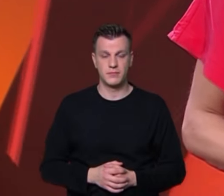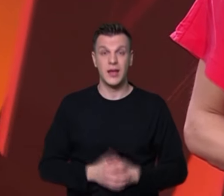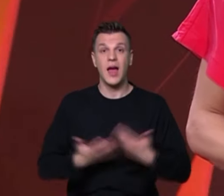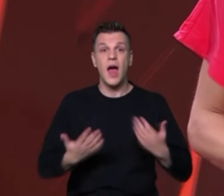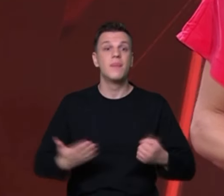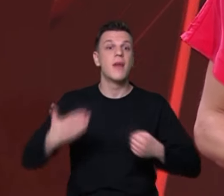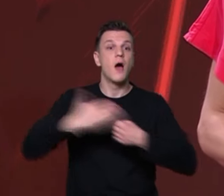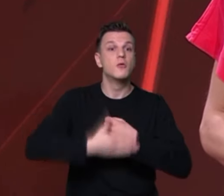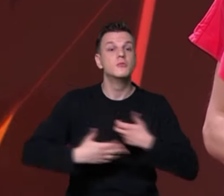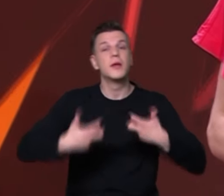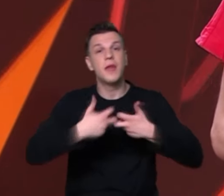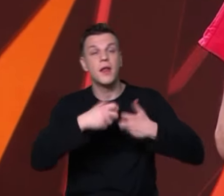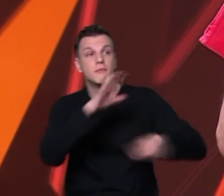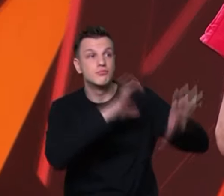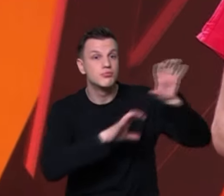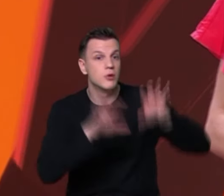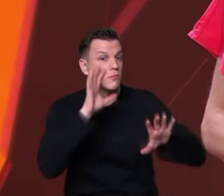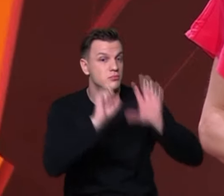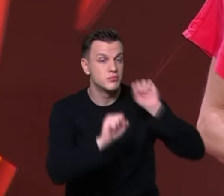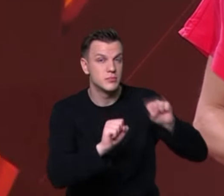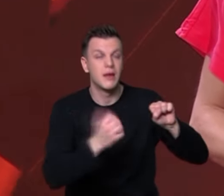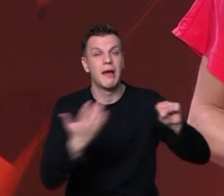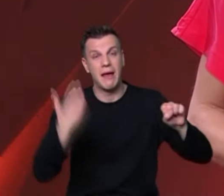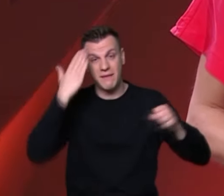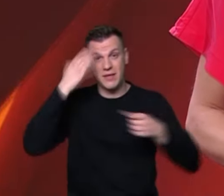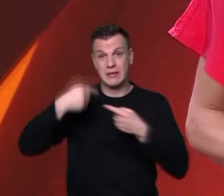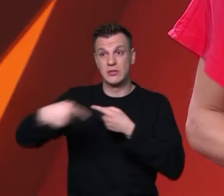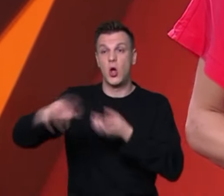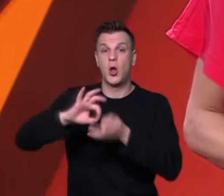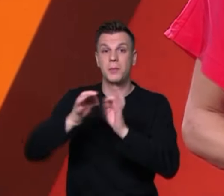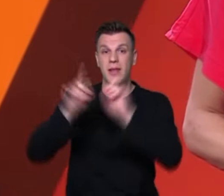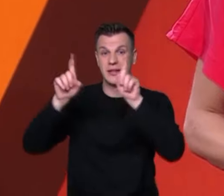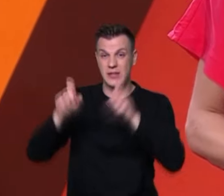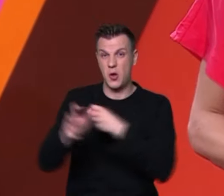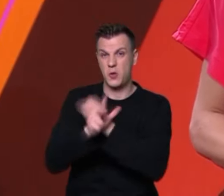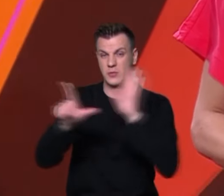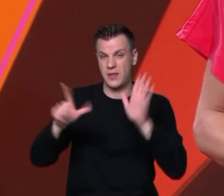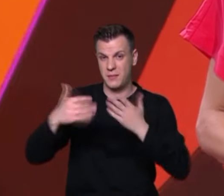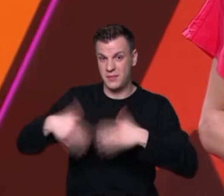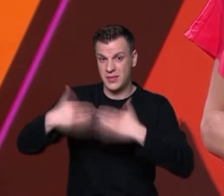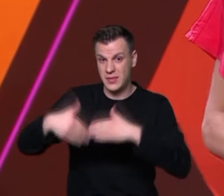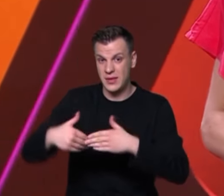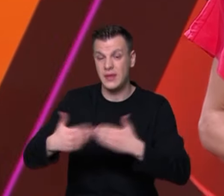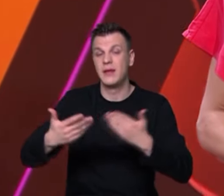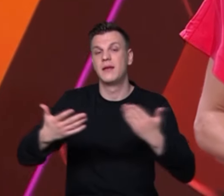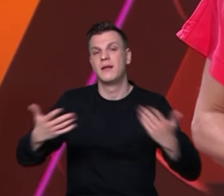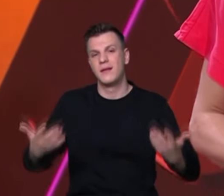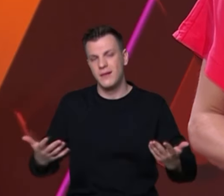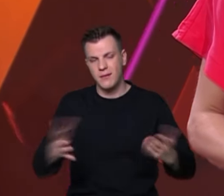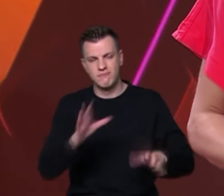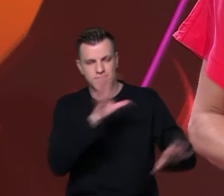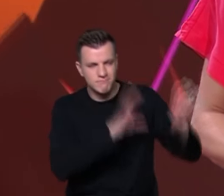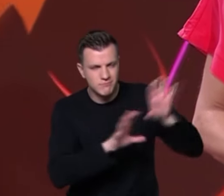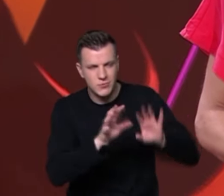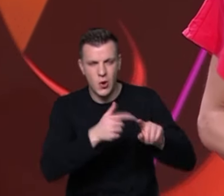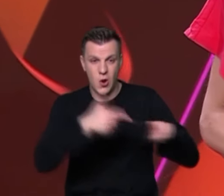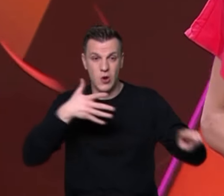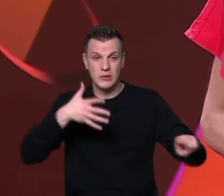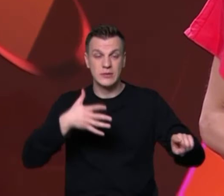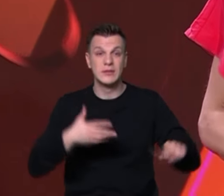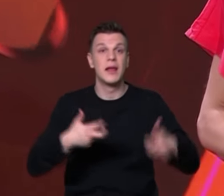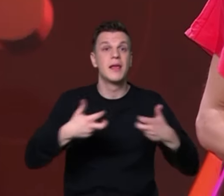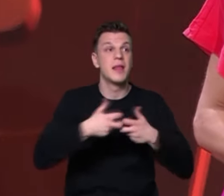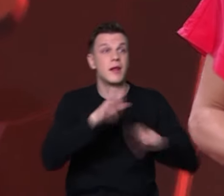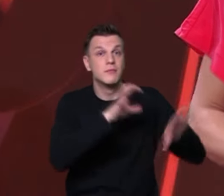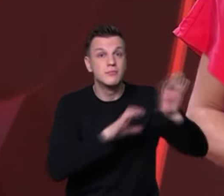Na koniec przegląd internetu, a że do Igrzysk Olimpijskich zostało 87 dni, nic nie umknie naszej uwadze. Złowione w